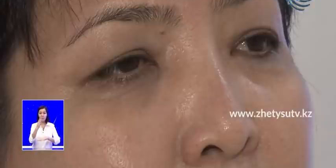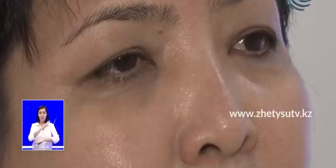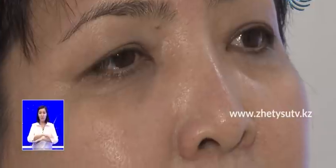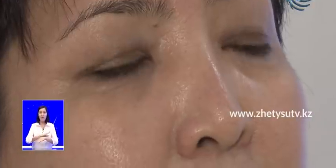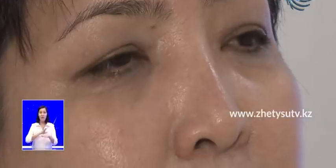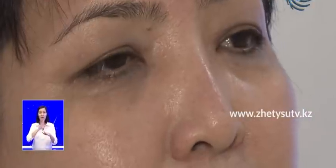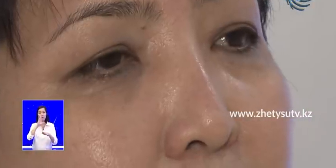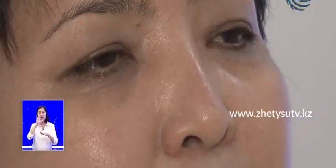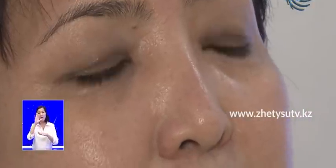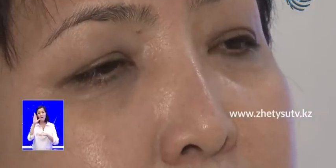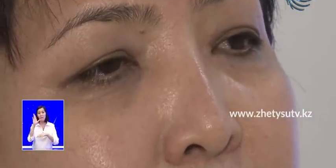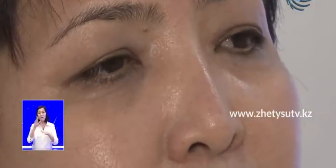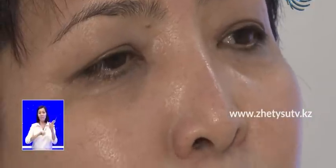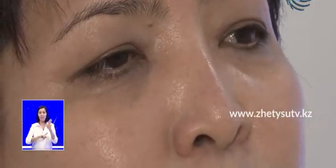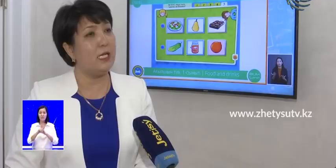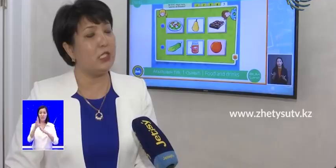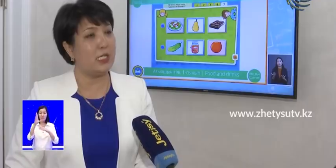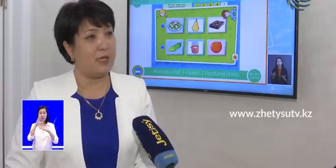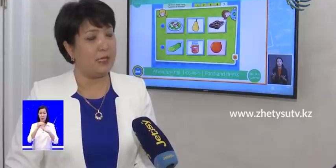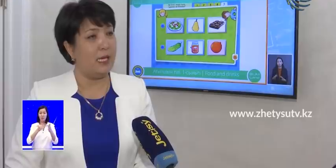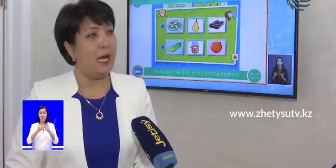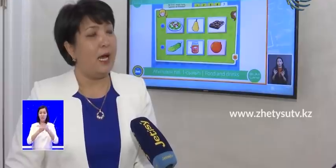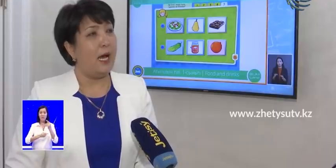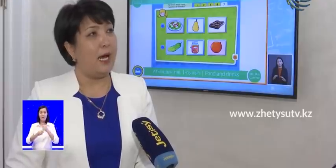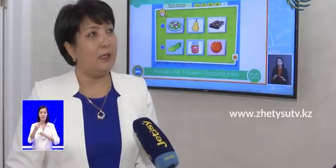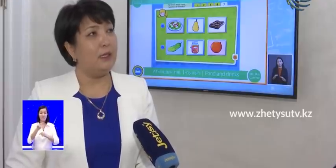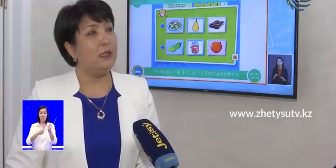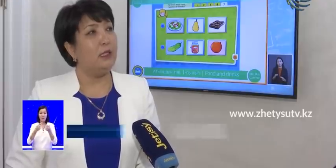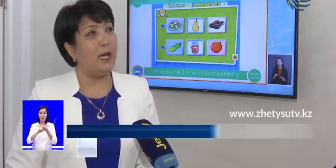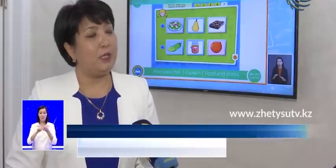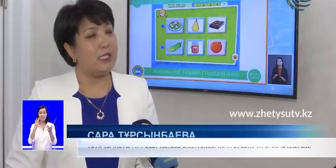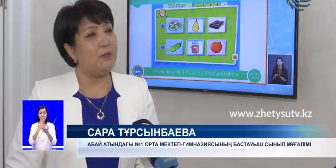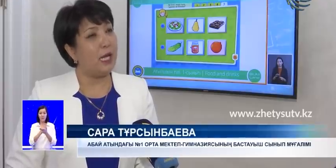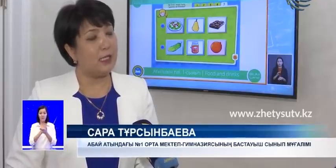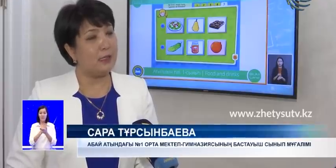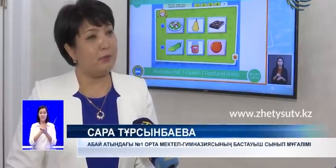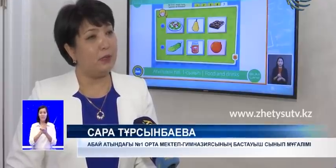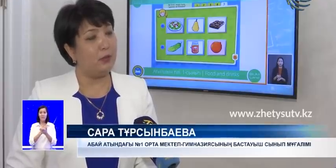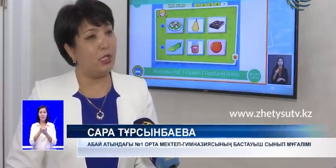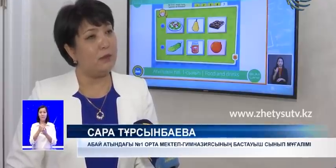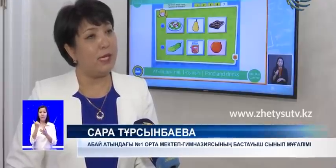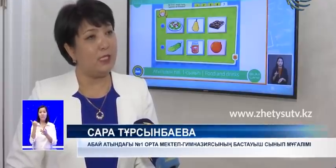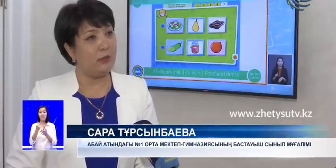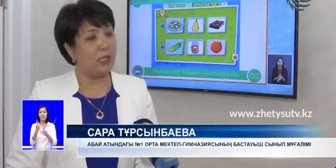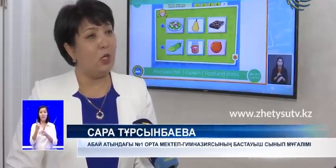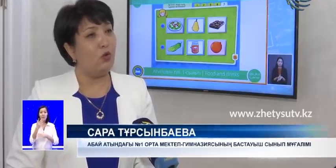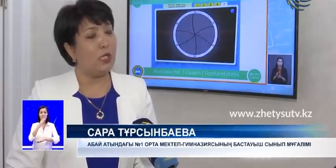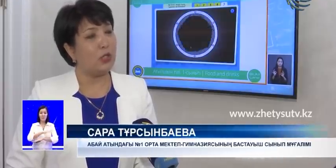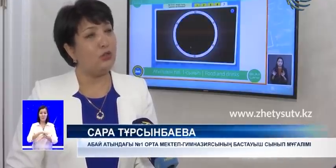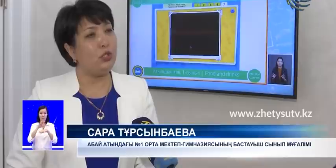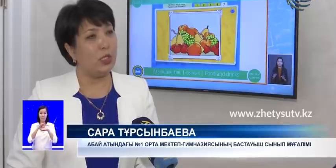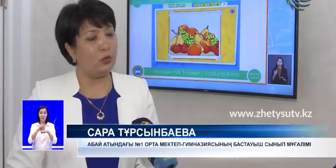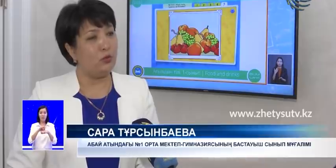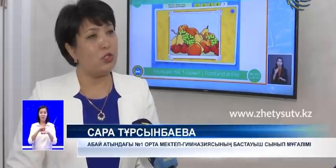дейін қайтарады. Кешке дейін уақыт бар, кері байланыс жасаймыз. Ал аптасына 1 рет болатын пәндер бар.